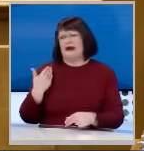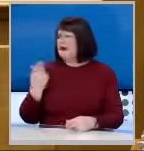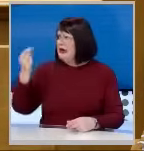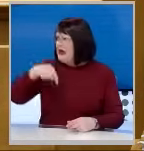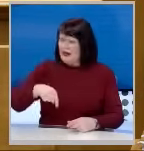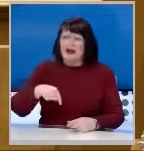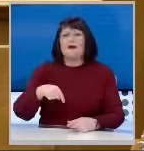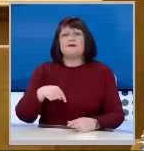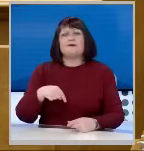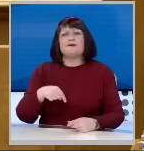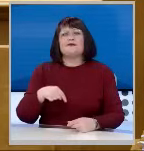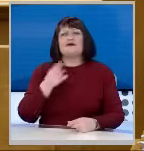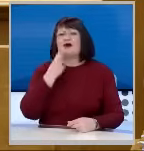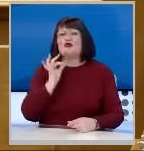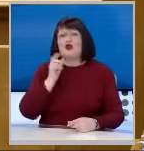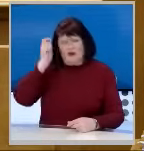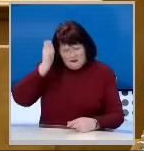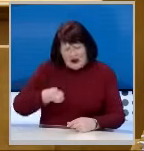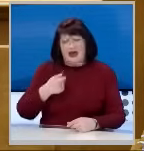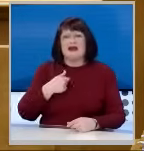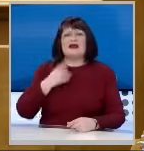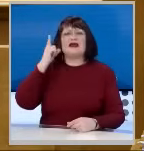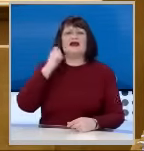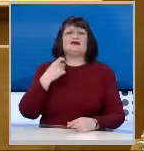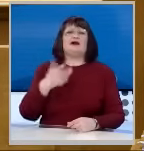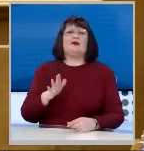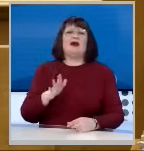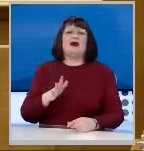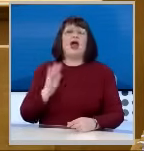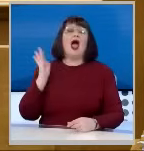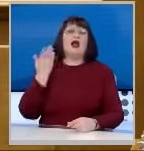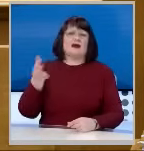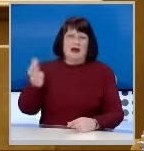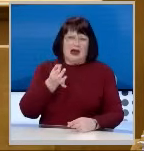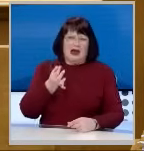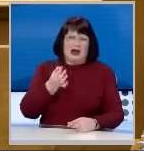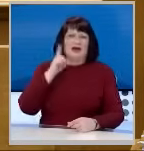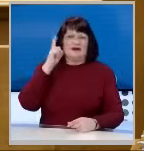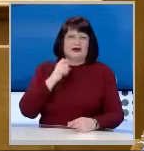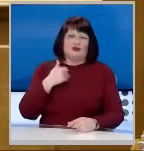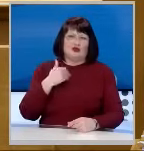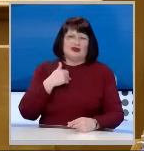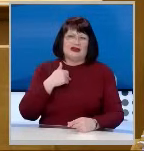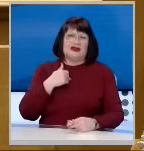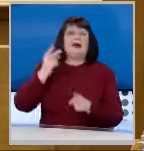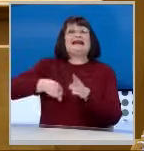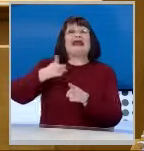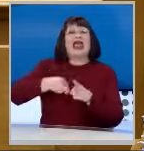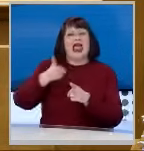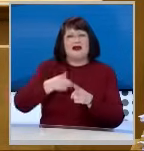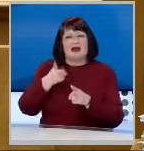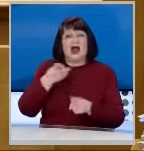λίγο γιατί το έχει ομολογήσει ότι γνωρίζατε έχει πει άμα λέγαμε αυτά που γνωρίζαμε για τα τρένα